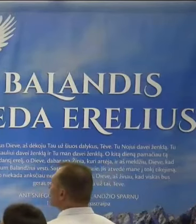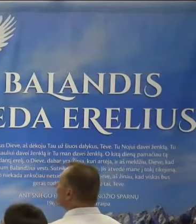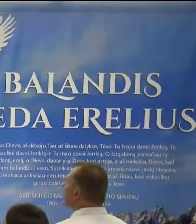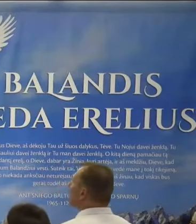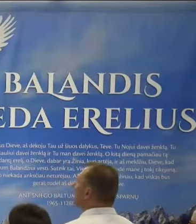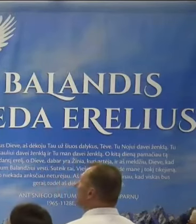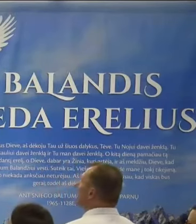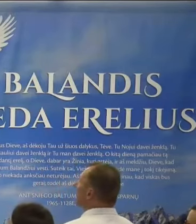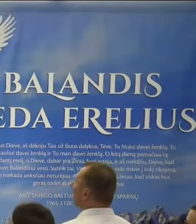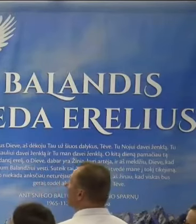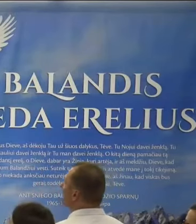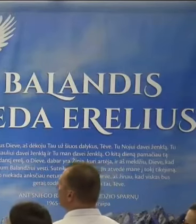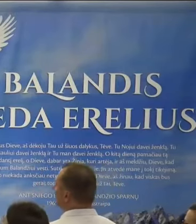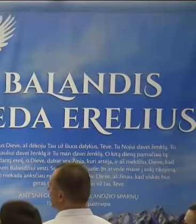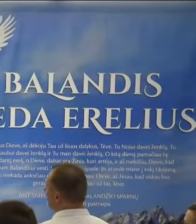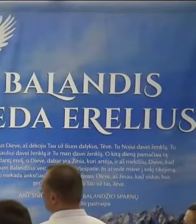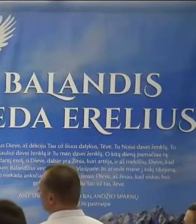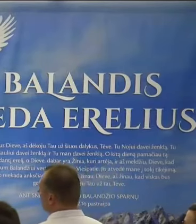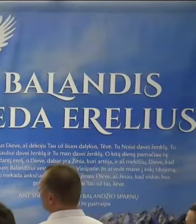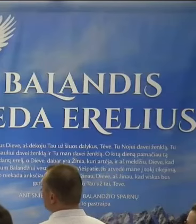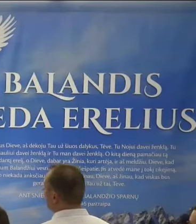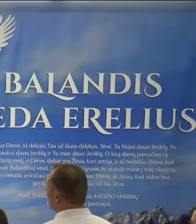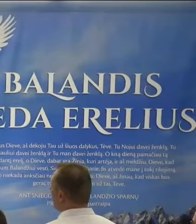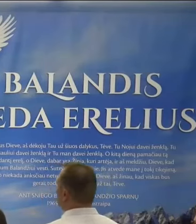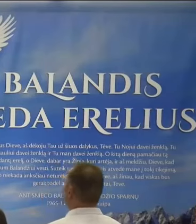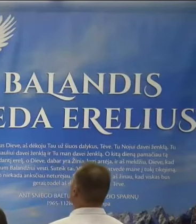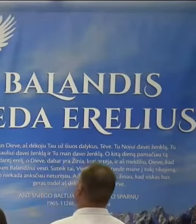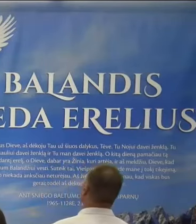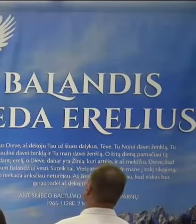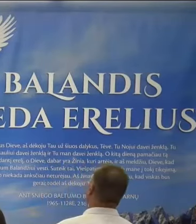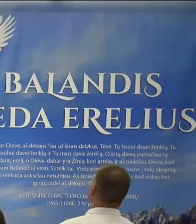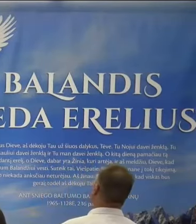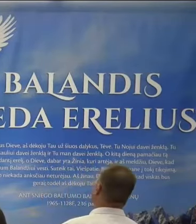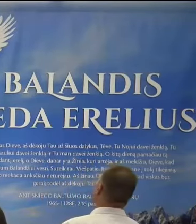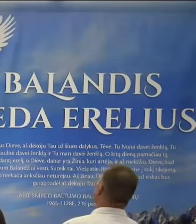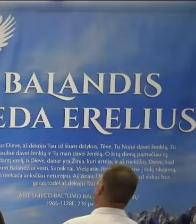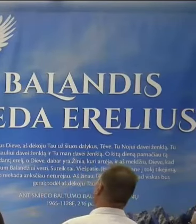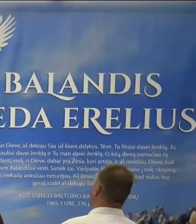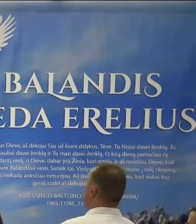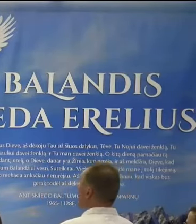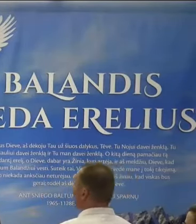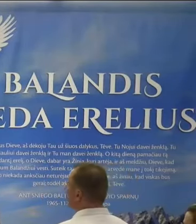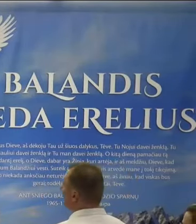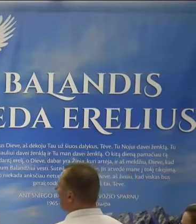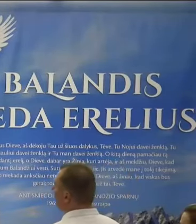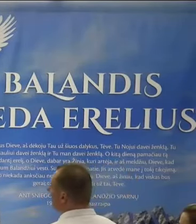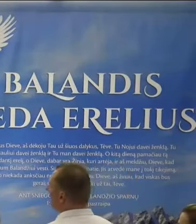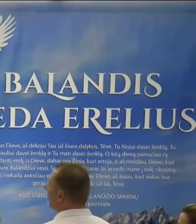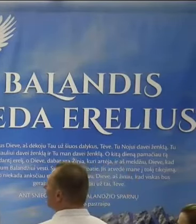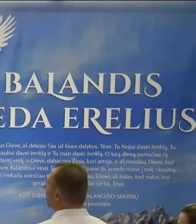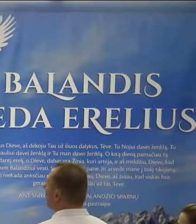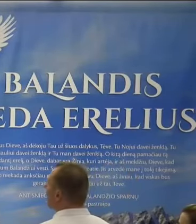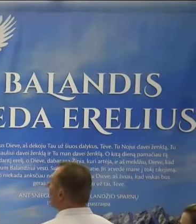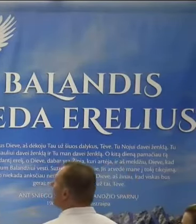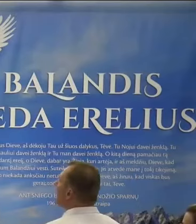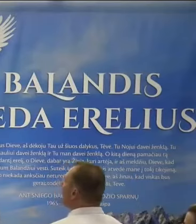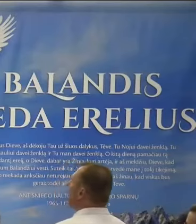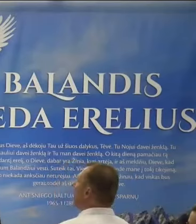esu laimingas, ir kaltės upeliu, teka man